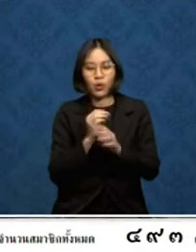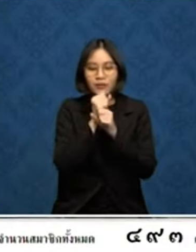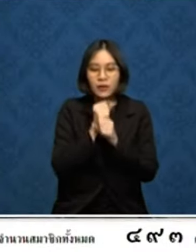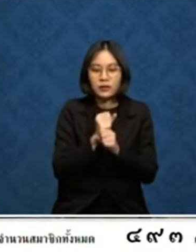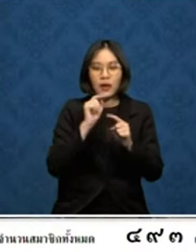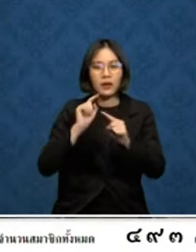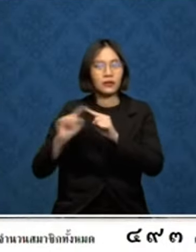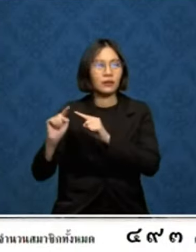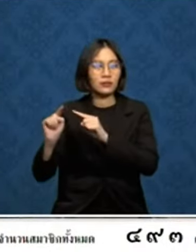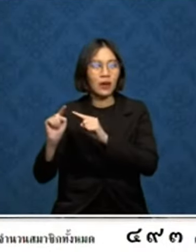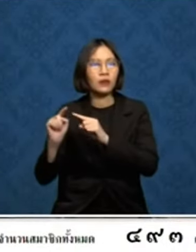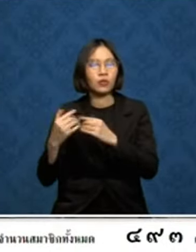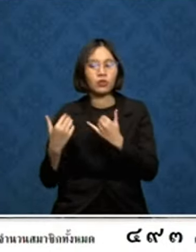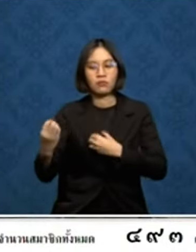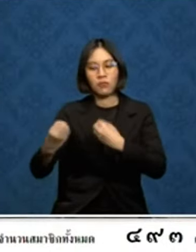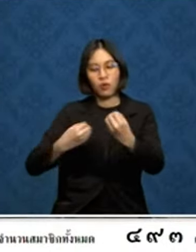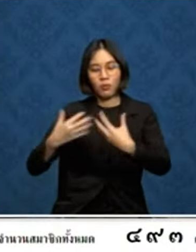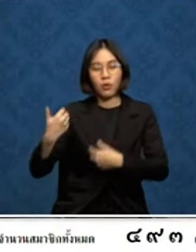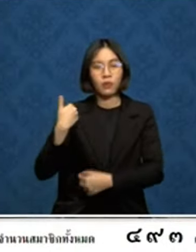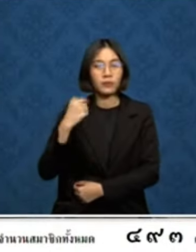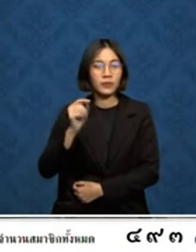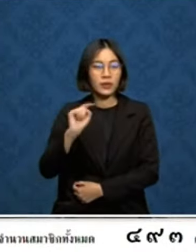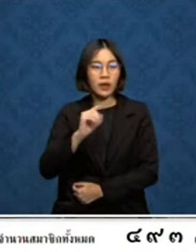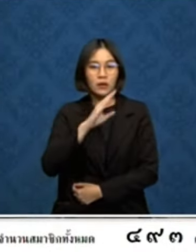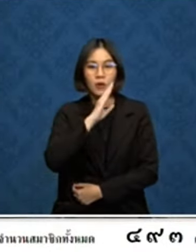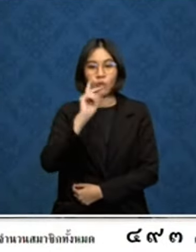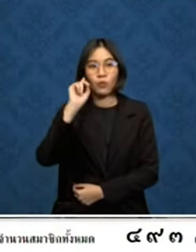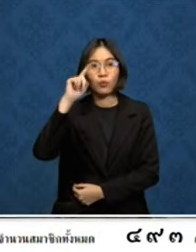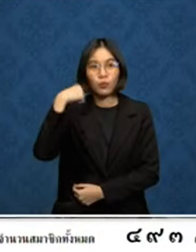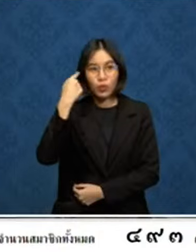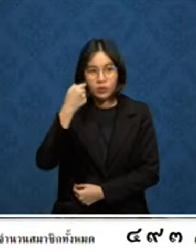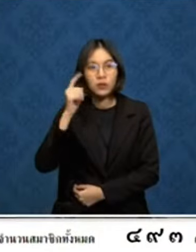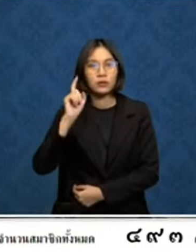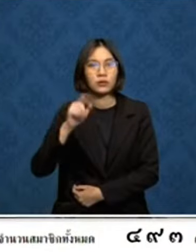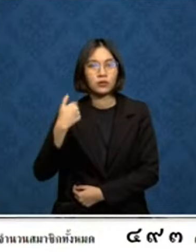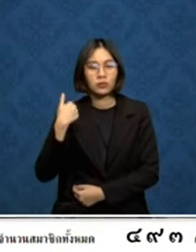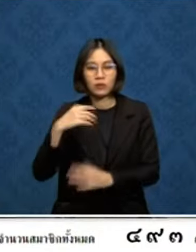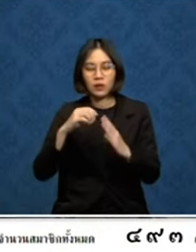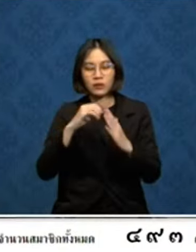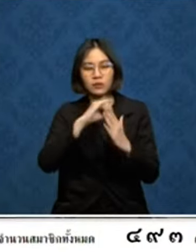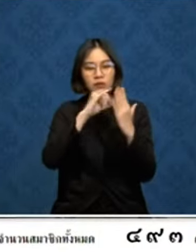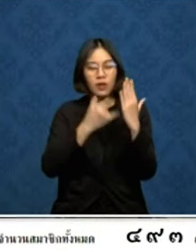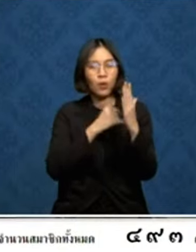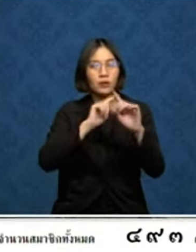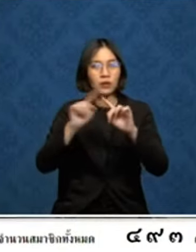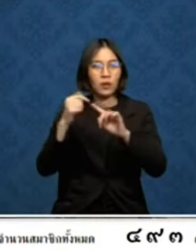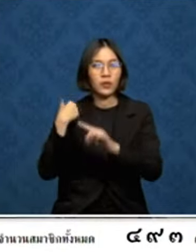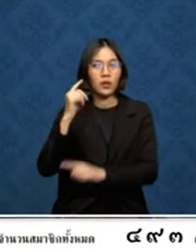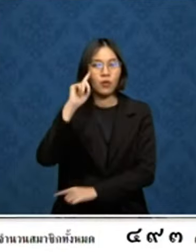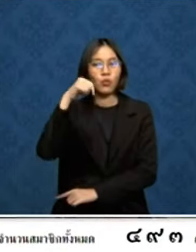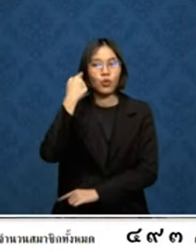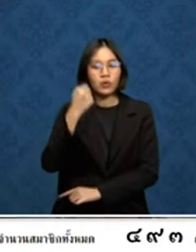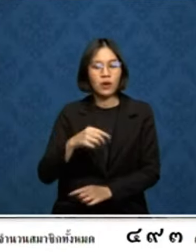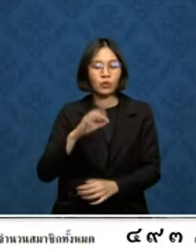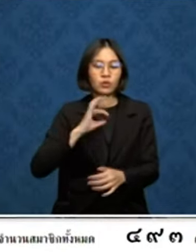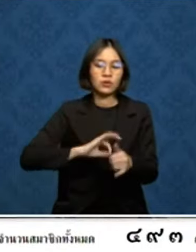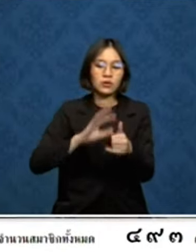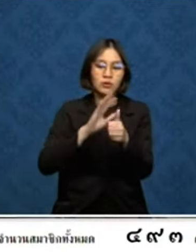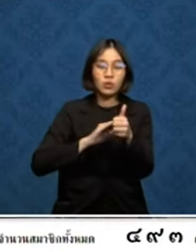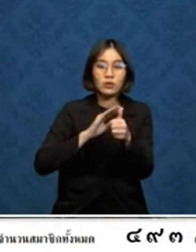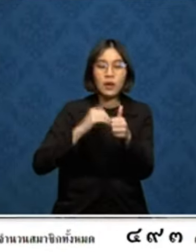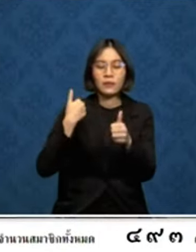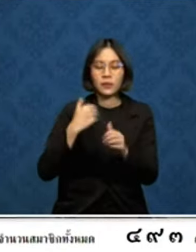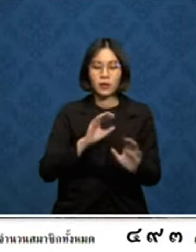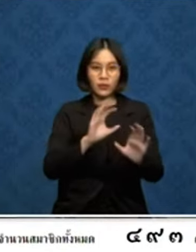นั้นวันนี้ฝากสะท้อนว่าค่ายผู้หญิงก็ต้องมีทุกจังหวัดเหมือนกันครับผู้หญิงก็เป็นเพศที่น่าสงสารดังนั้นฝาก